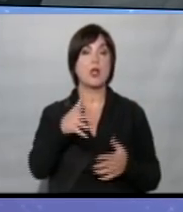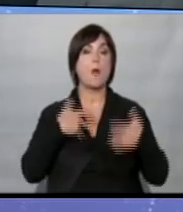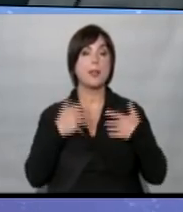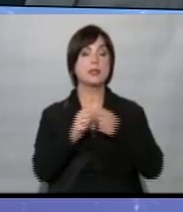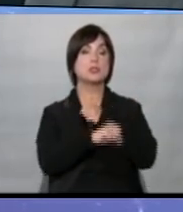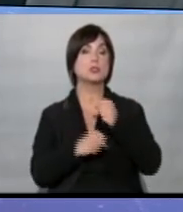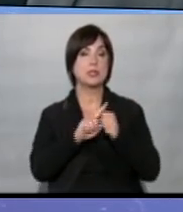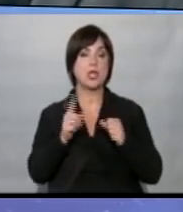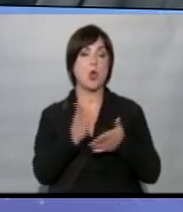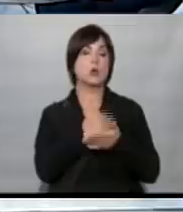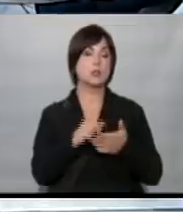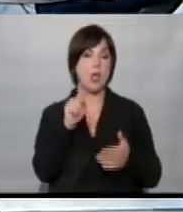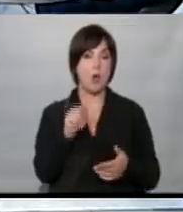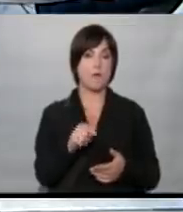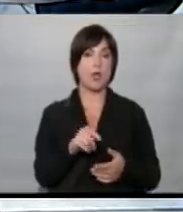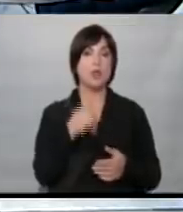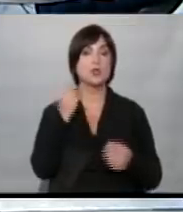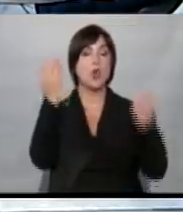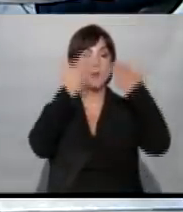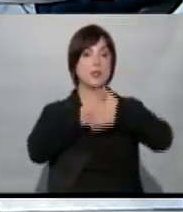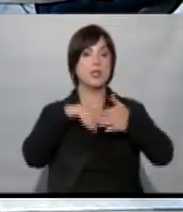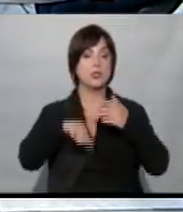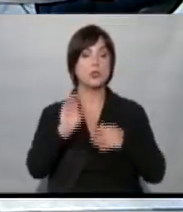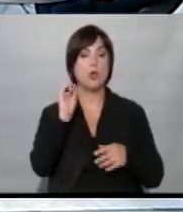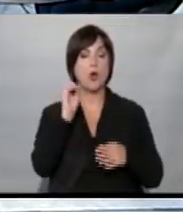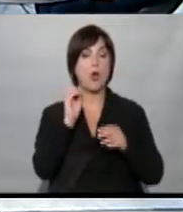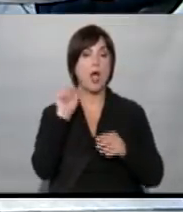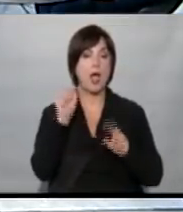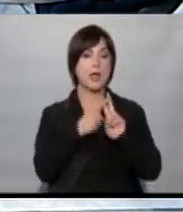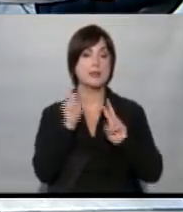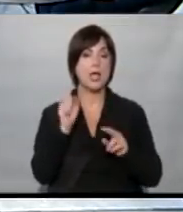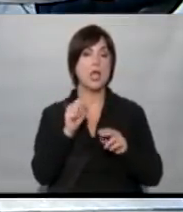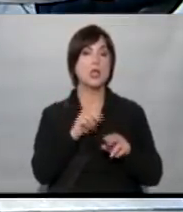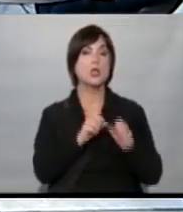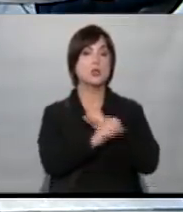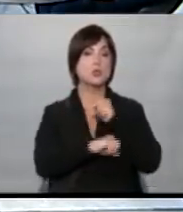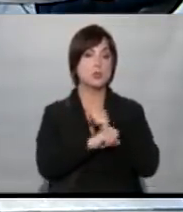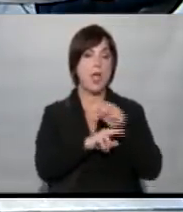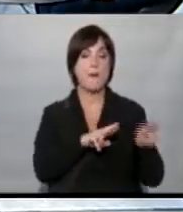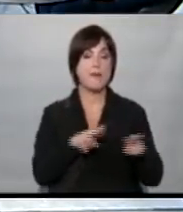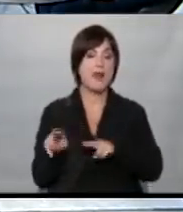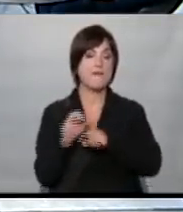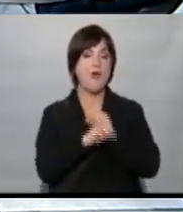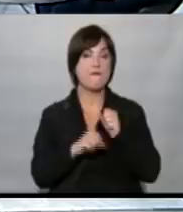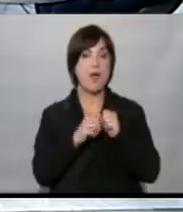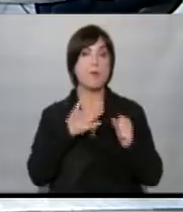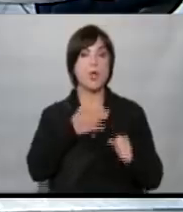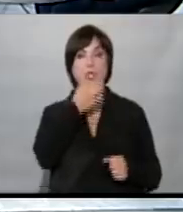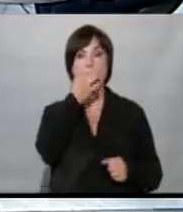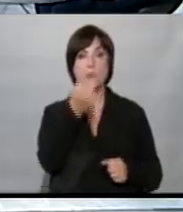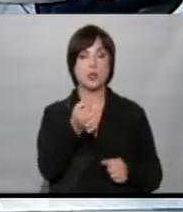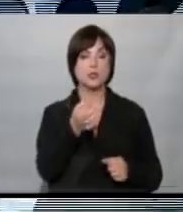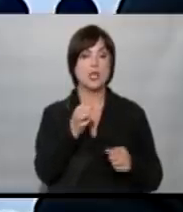не го применувате тоа. Добро вечер, јас сум Јоана, исто студент на Правниот факултет Јустинијан I. Моето прашање